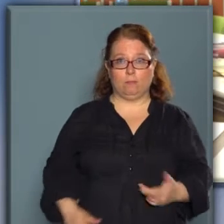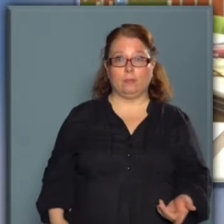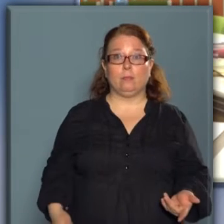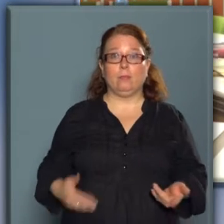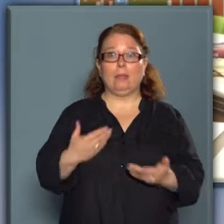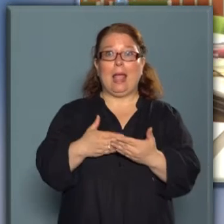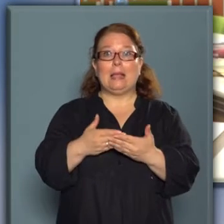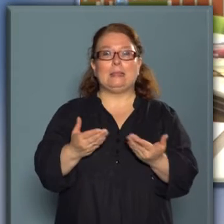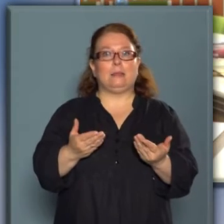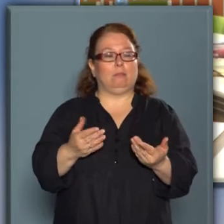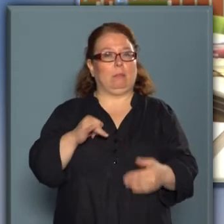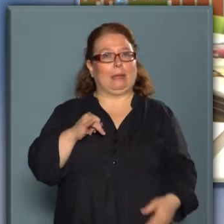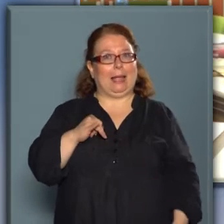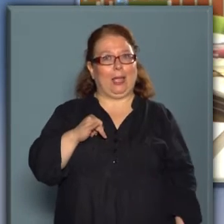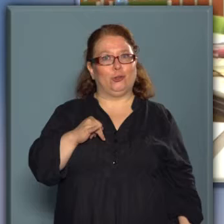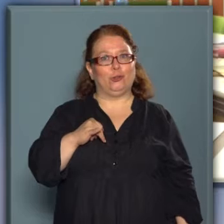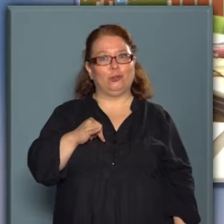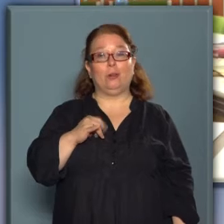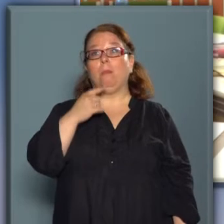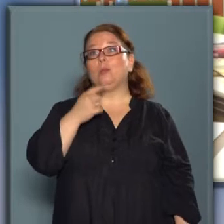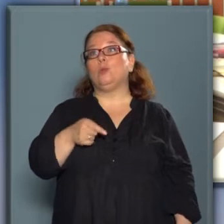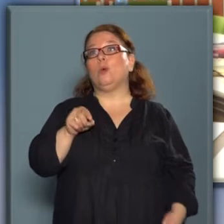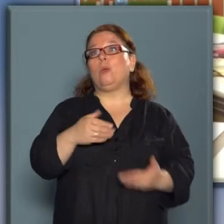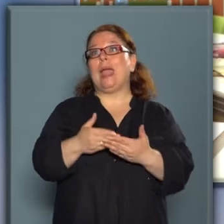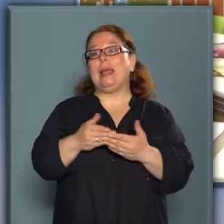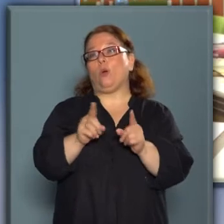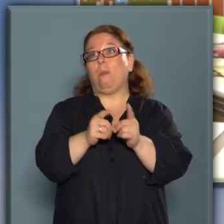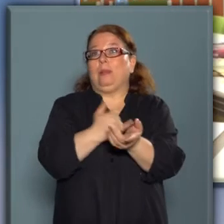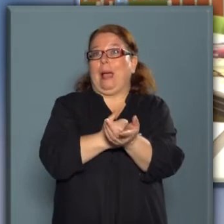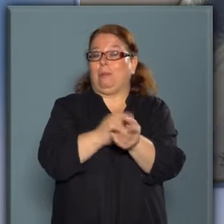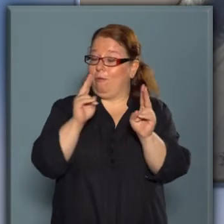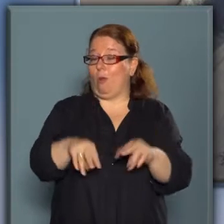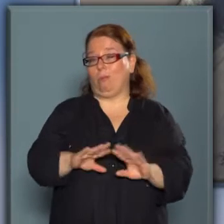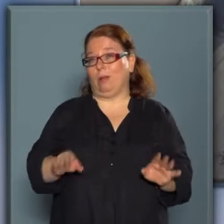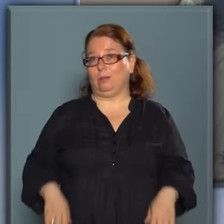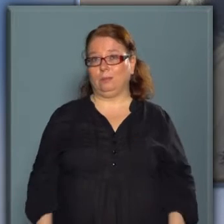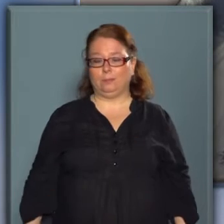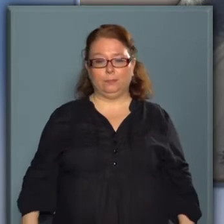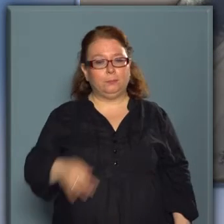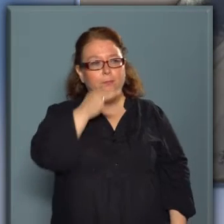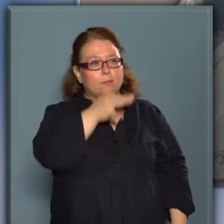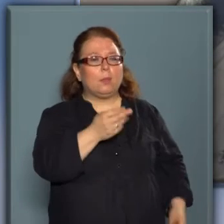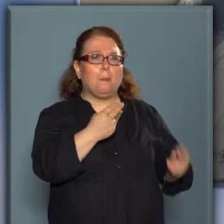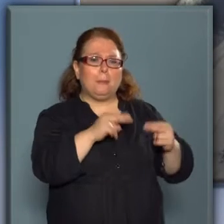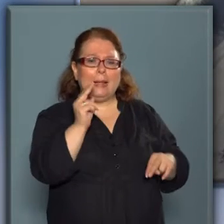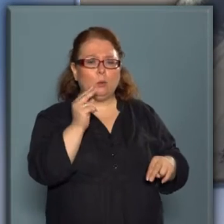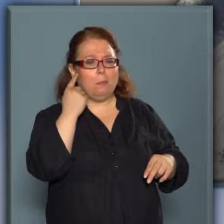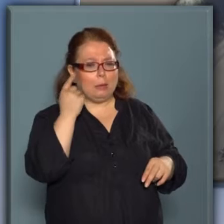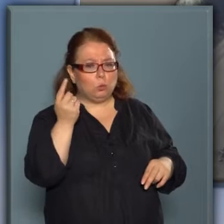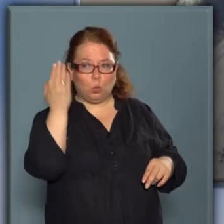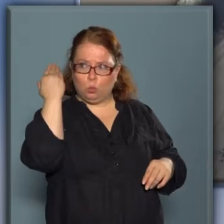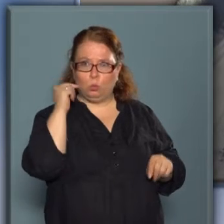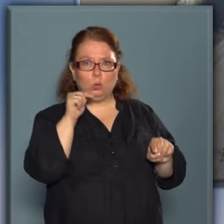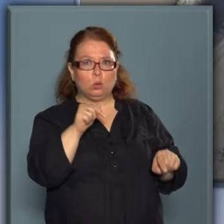anyagot. Úgyhogy ez egy borzasztó érdekes, és akkor azt mondom, hogy ez egy mákony bizonyos szempontból. Tulajdonképpen minél többet tudunk